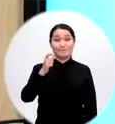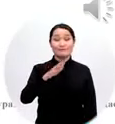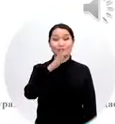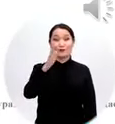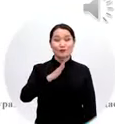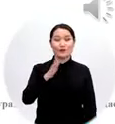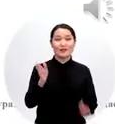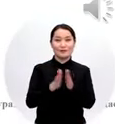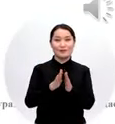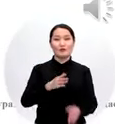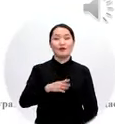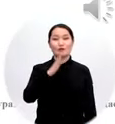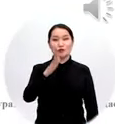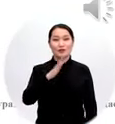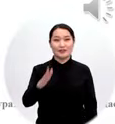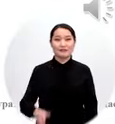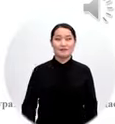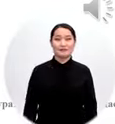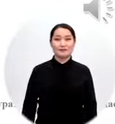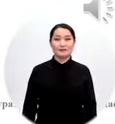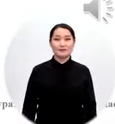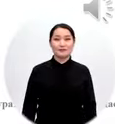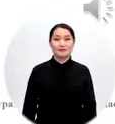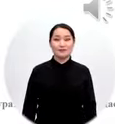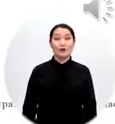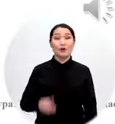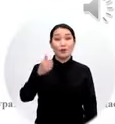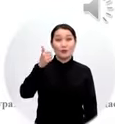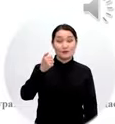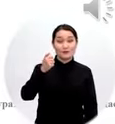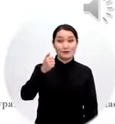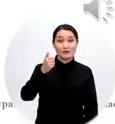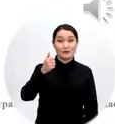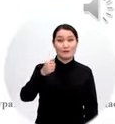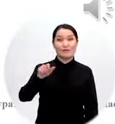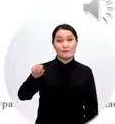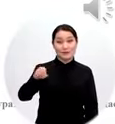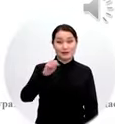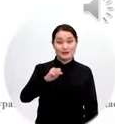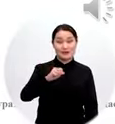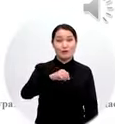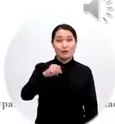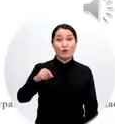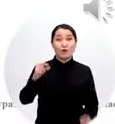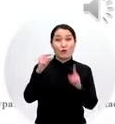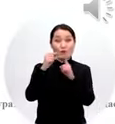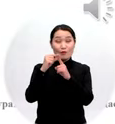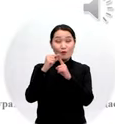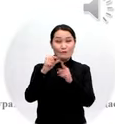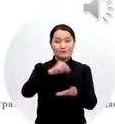байгаа. Багш нь үгийг нь уншиж өгье. Үзэг барьсан төрхөн галт минь үг холбох аргыг